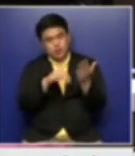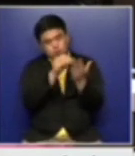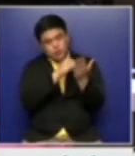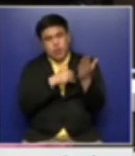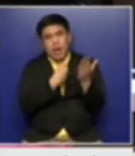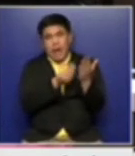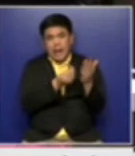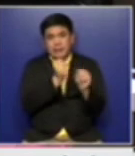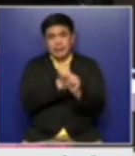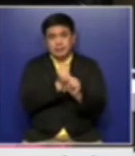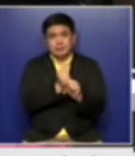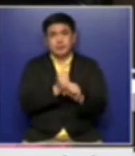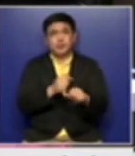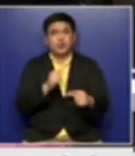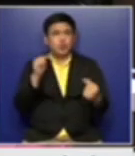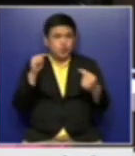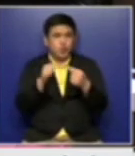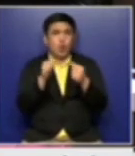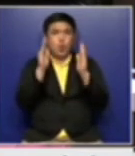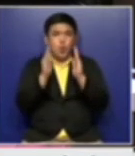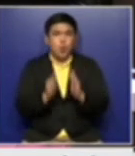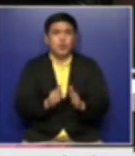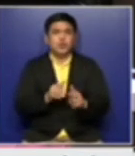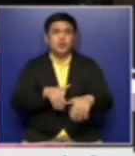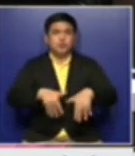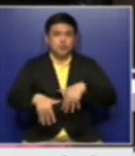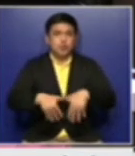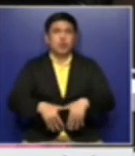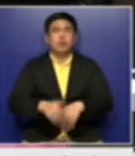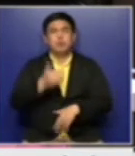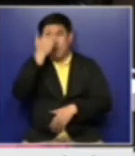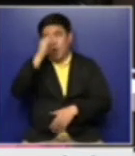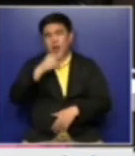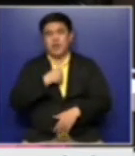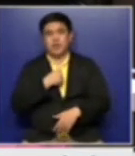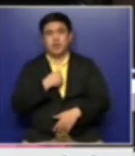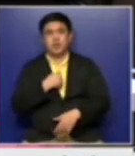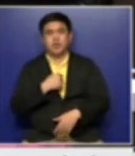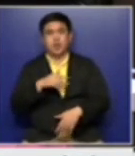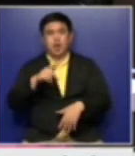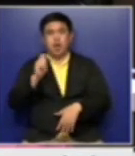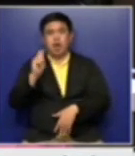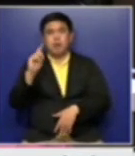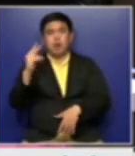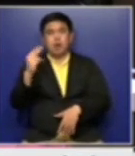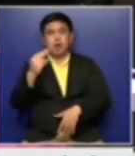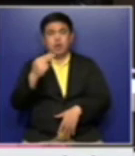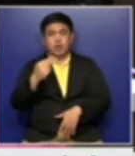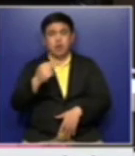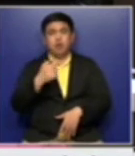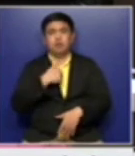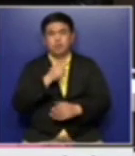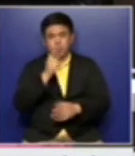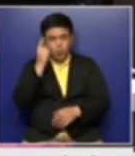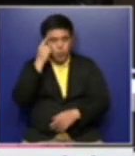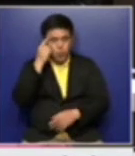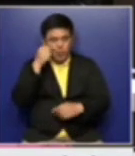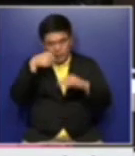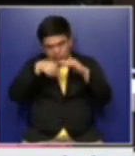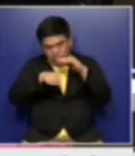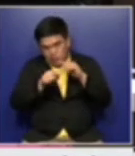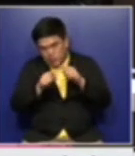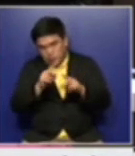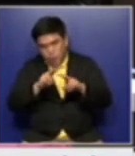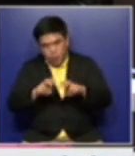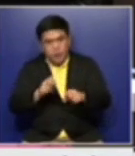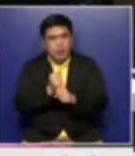ม่และกระจายตรงจุดเพราะท้องถิ่นรู้จักดีดังนั้นดิฉันไม่เห็นด้วยในหลักการจึงขอให้รัฐบาลกลับ